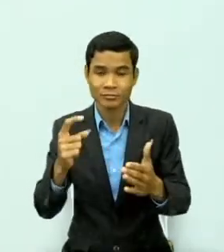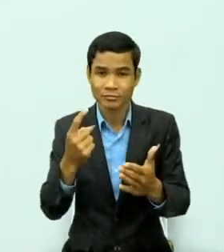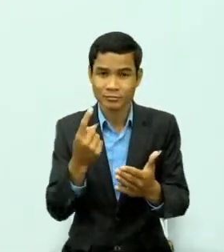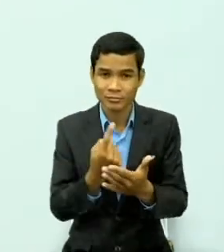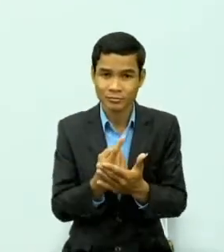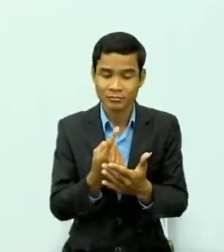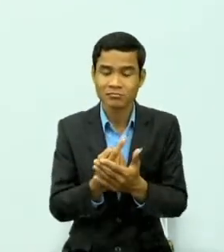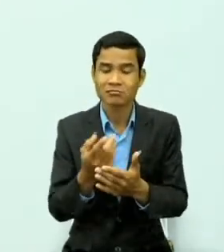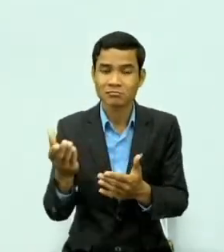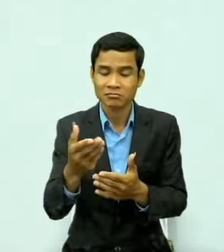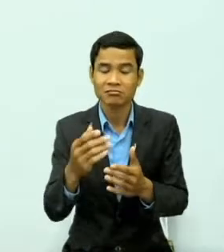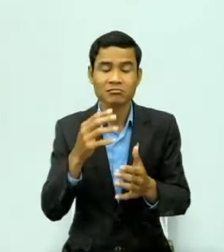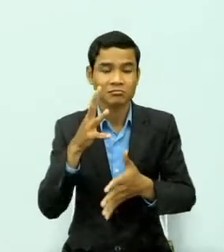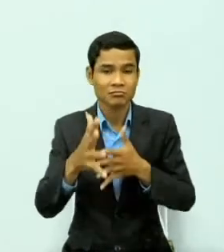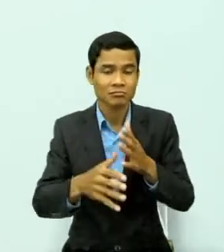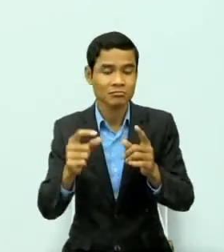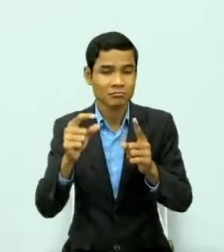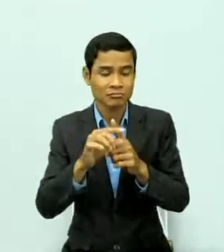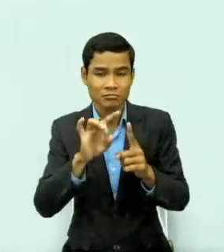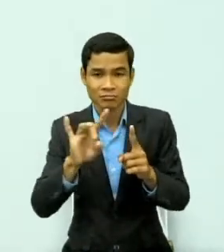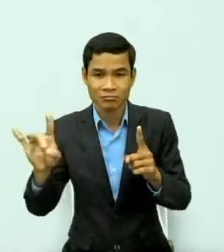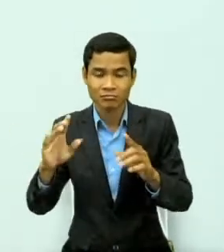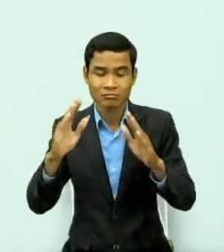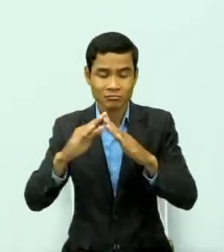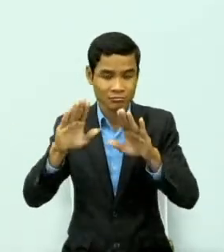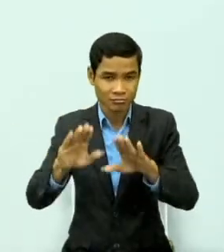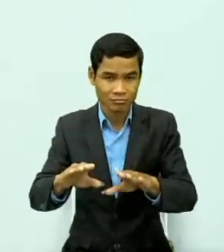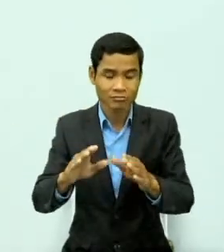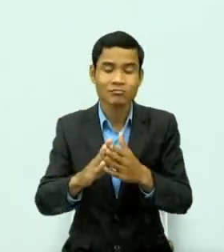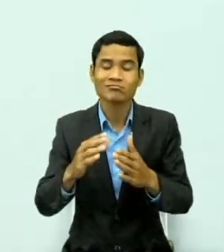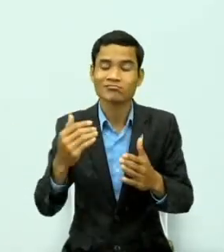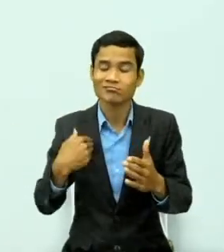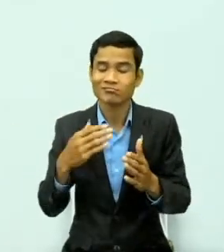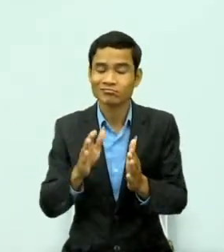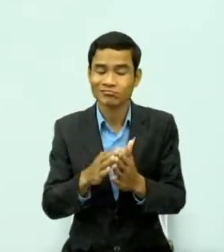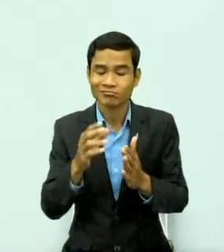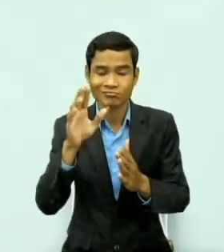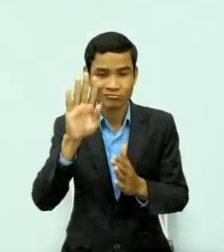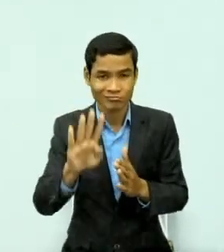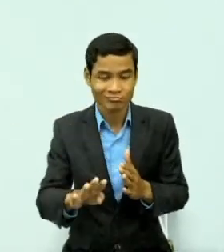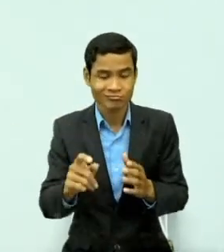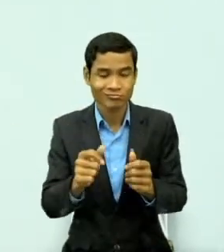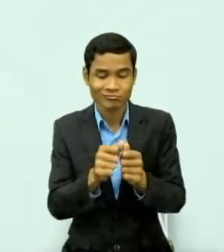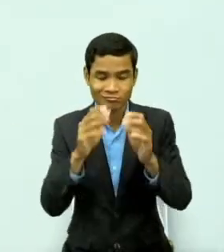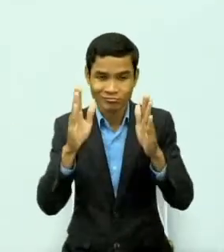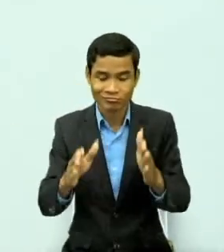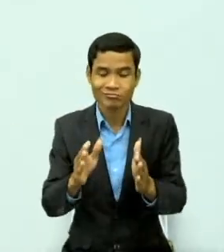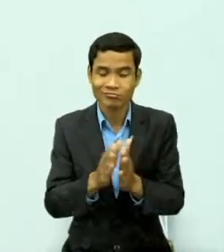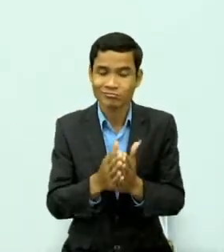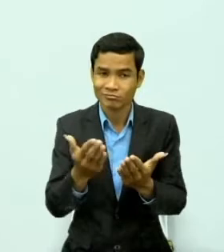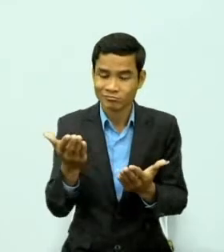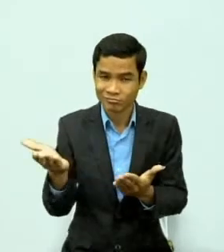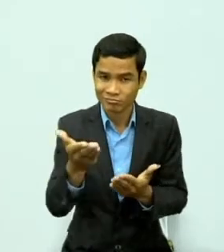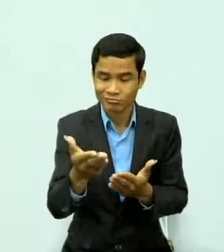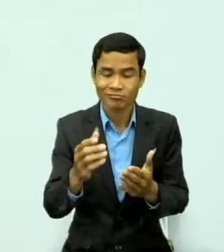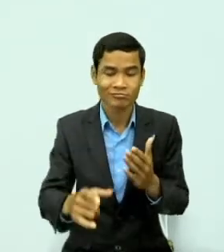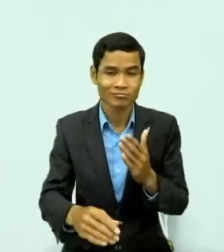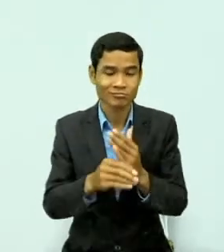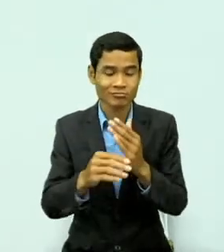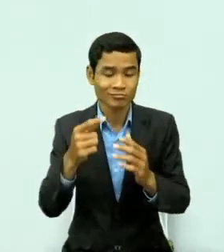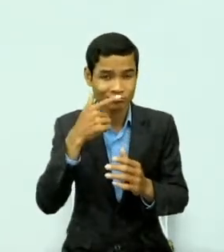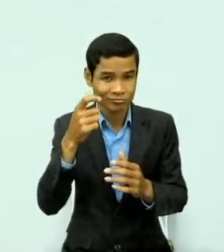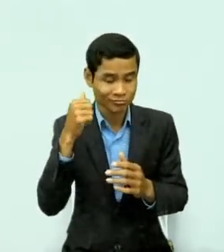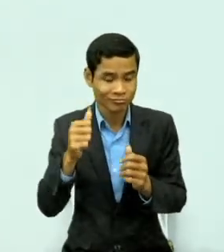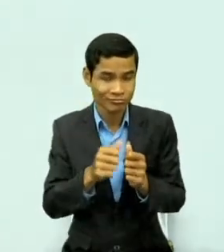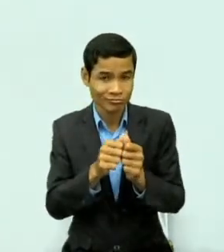ចាអានព្យាង្គនៅតារាងទី1របស់យើងនៅក្នុងសិភៅជំនួយជាមួយនឹងប៉ាម៉ាឬក៏បងប្អូនយើងបន្ថែមទៀតណាអ